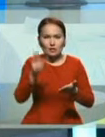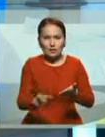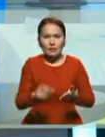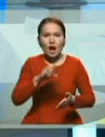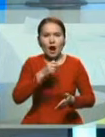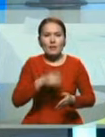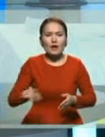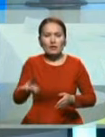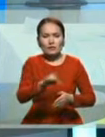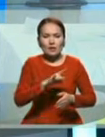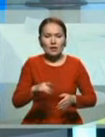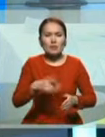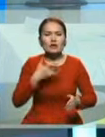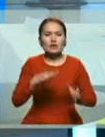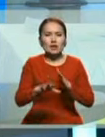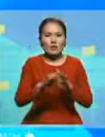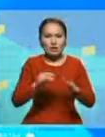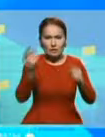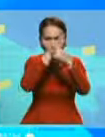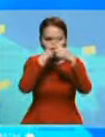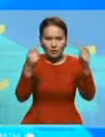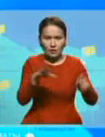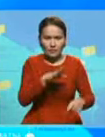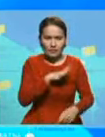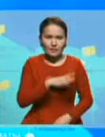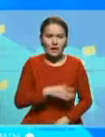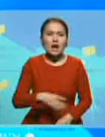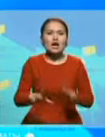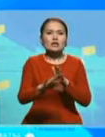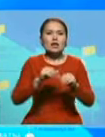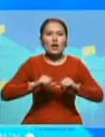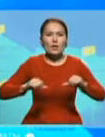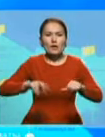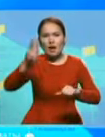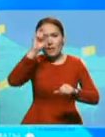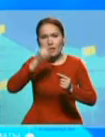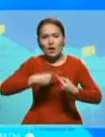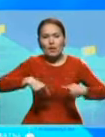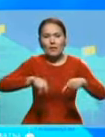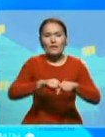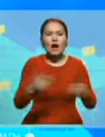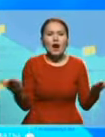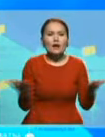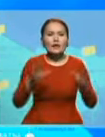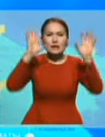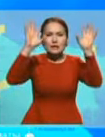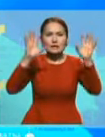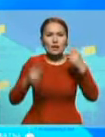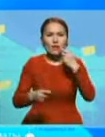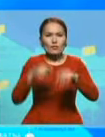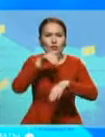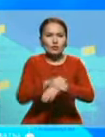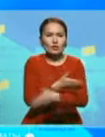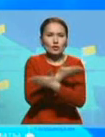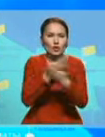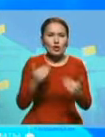сайлау науқанынан ақпараттар берді. Сайлау комиссиялары мен мемлекеттік органдар тарапынан қандай да бір заң бұзушылық тіркелген жоқ.